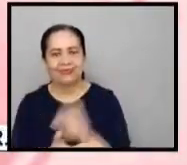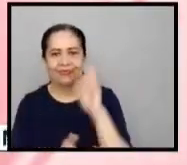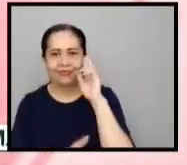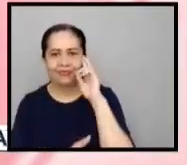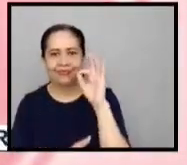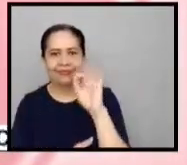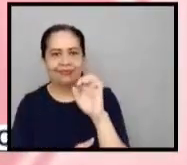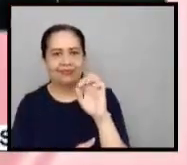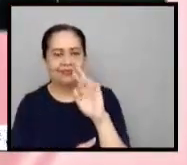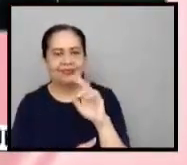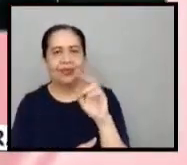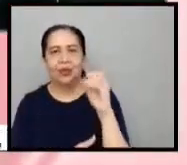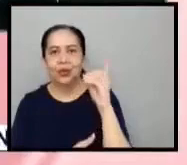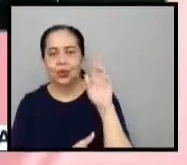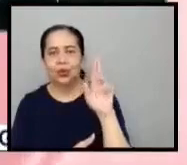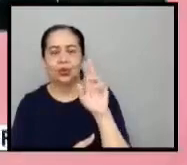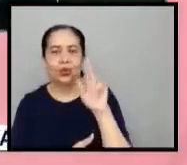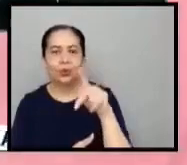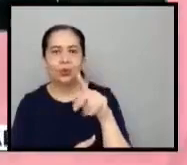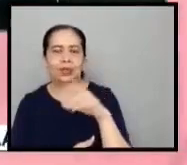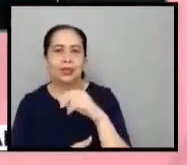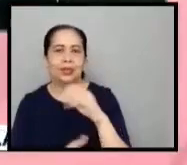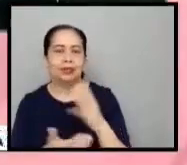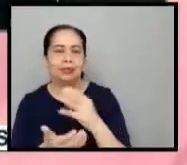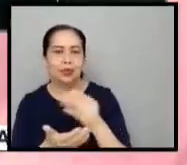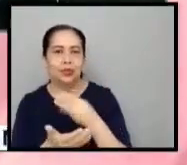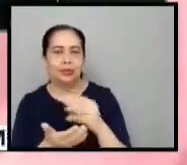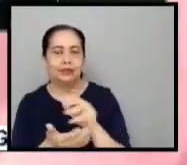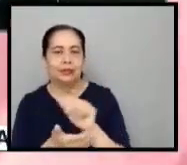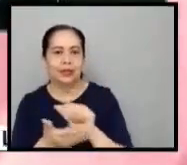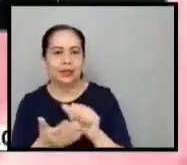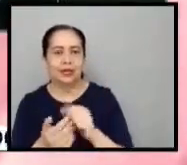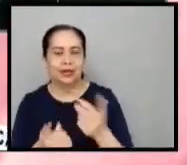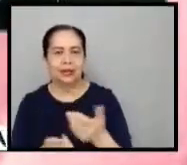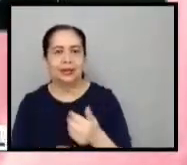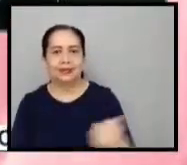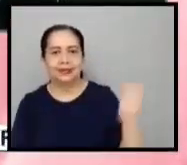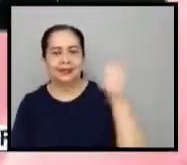of Musical Arts at ang Program and Artistic Director ng NAMSIA. Stay safe po.